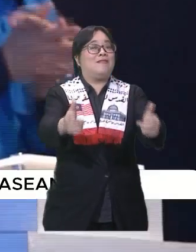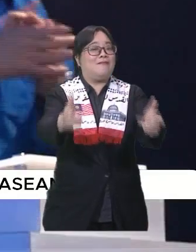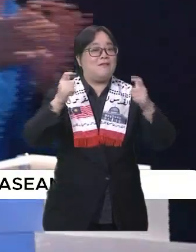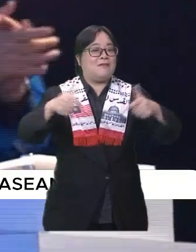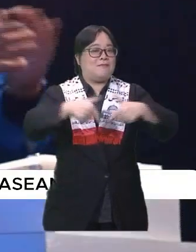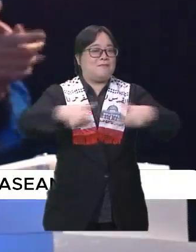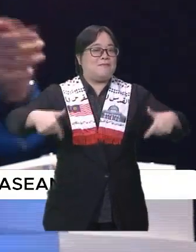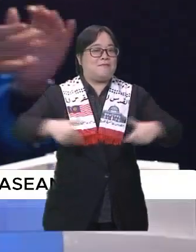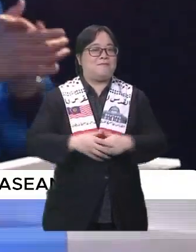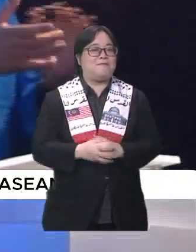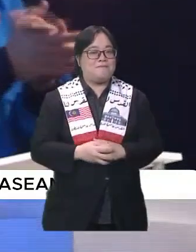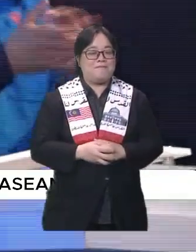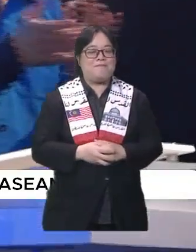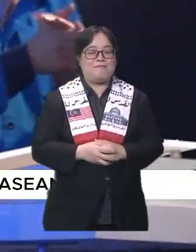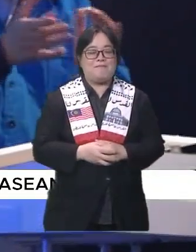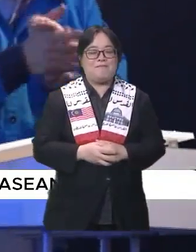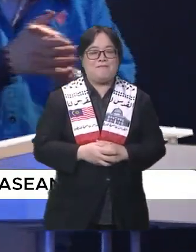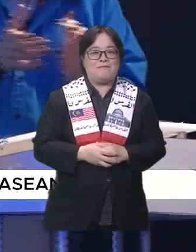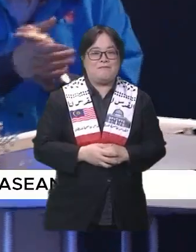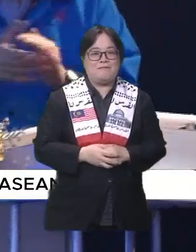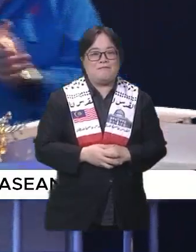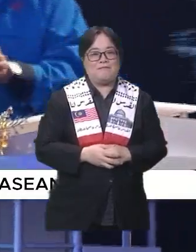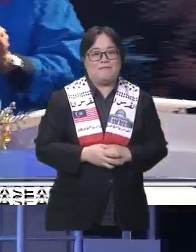berani segalong penghargaan Terima kasih diucapkan